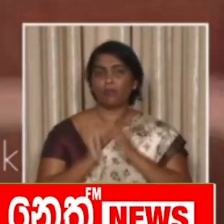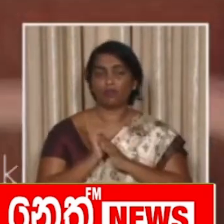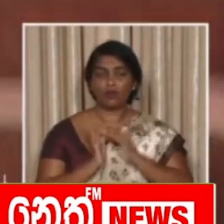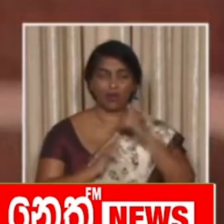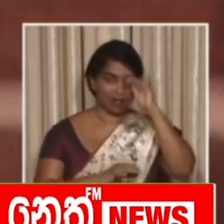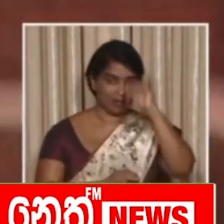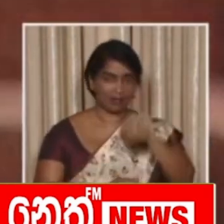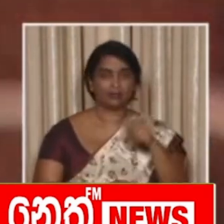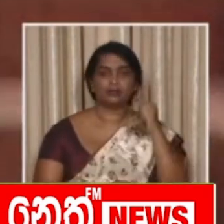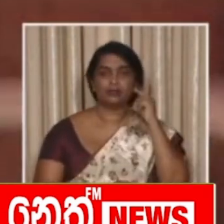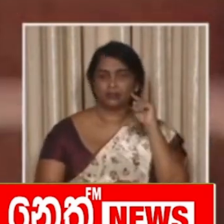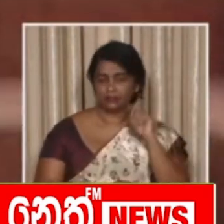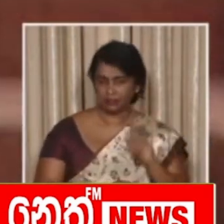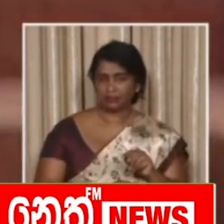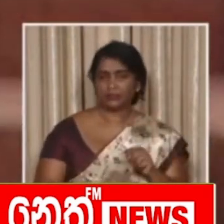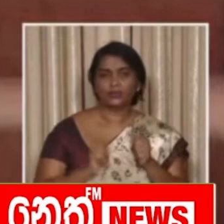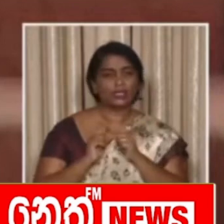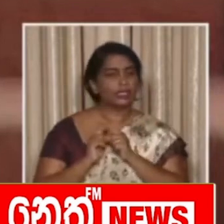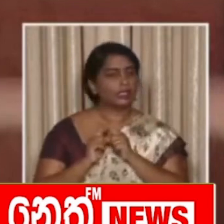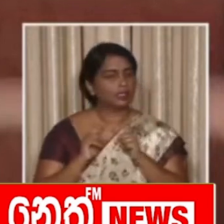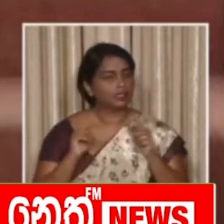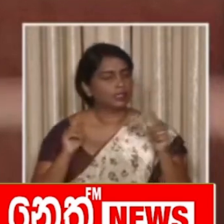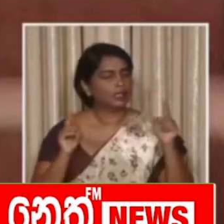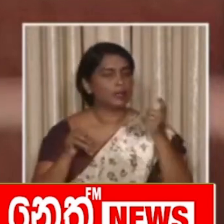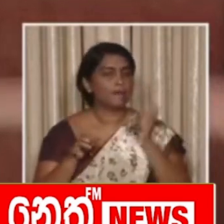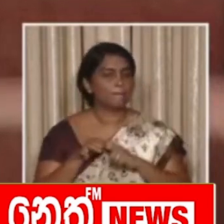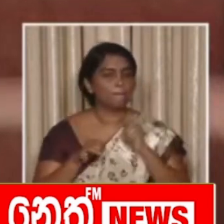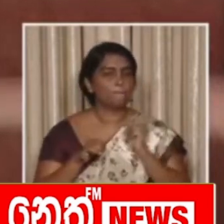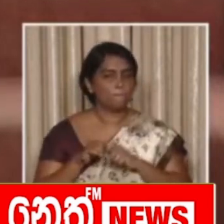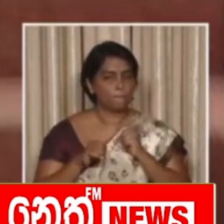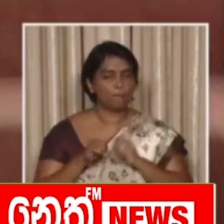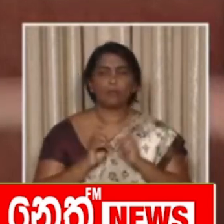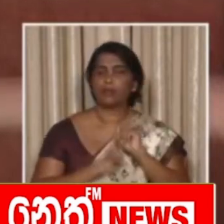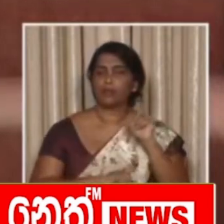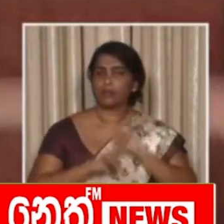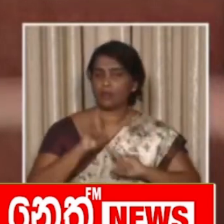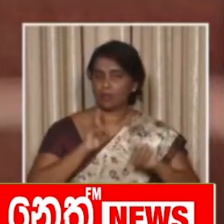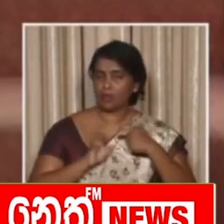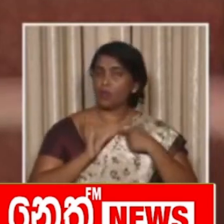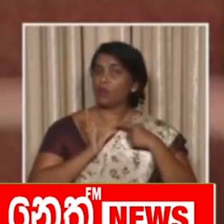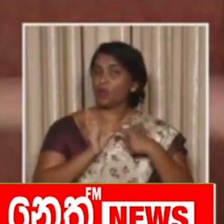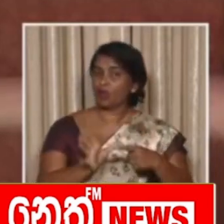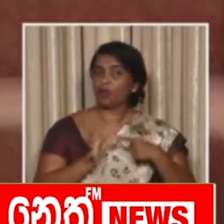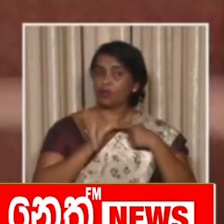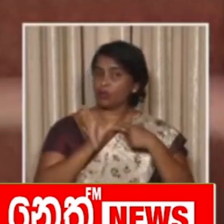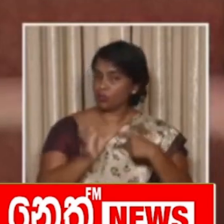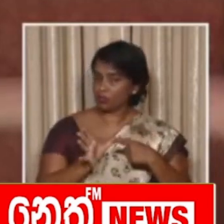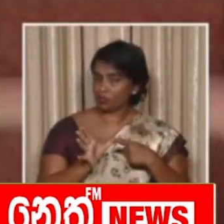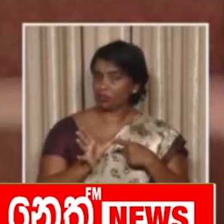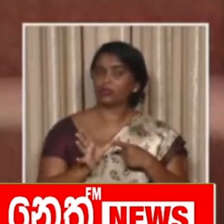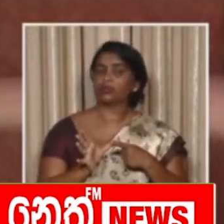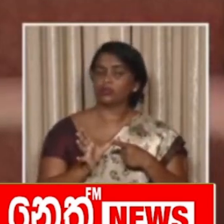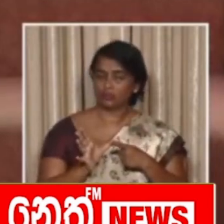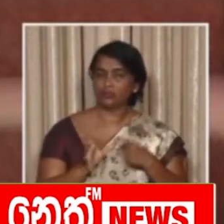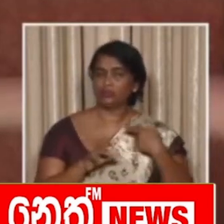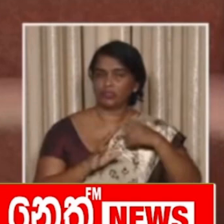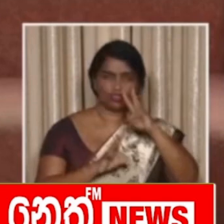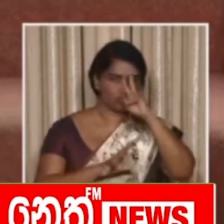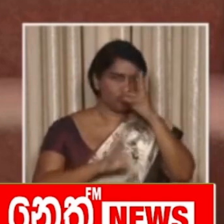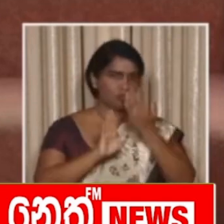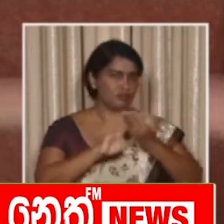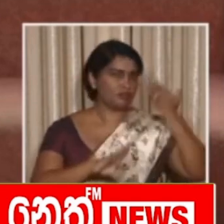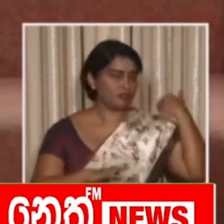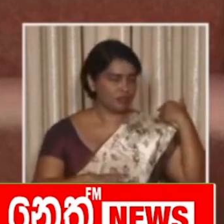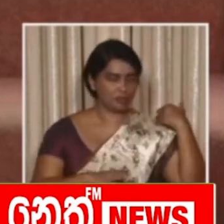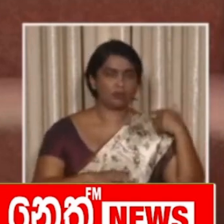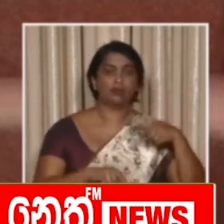මුතුරාජාතා සම්බන්ධයෙන් දීර්ඝ ප්‍රශ්න වැලකට මම පාර්ලිමේන්තුවේ උත්තර සැපයනු උත්තර සැපෙව්වා දැන් සති දෙකකට